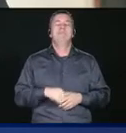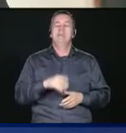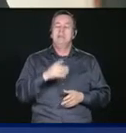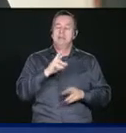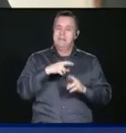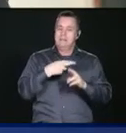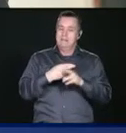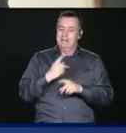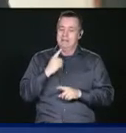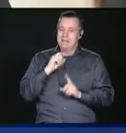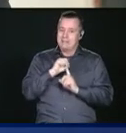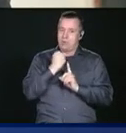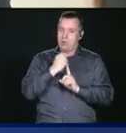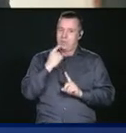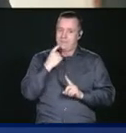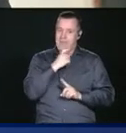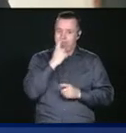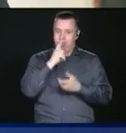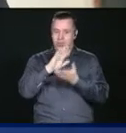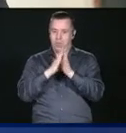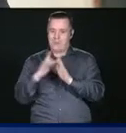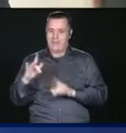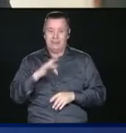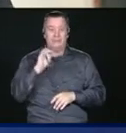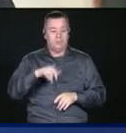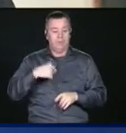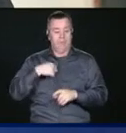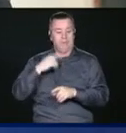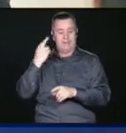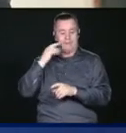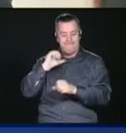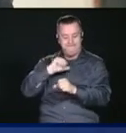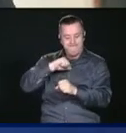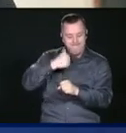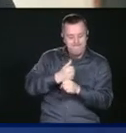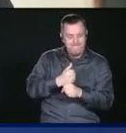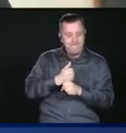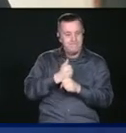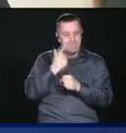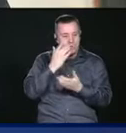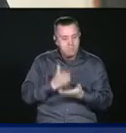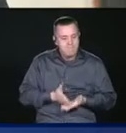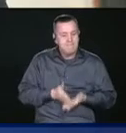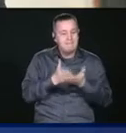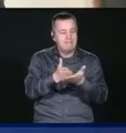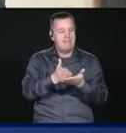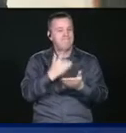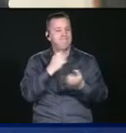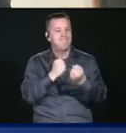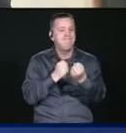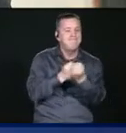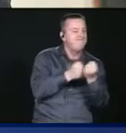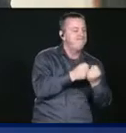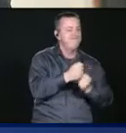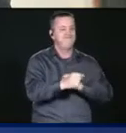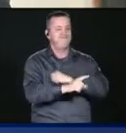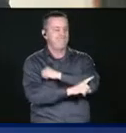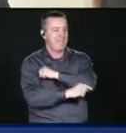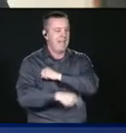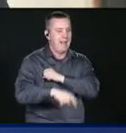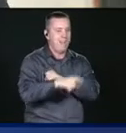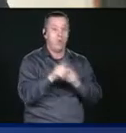compagnies aériennes. C'est pour ça qu'on a mis en place des mesures à travers l'économie pour appuyer les travailleurs, y compris dans